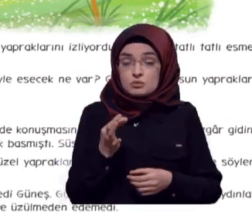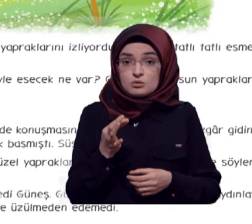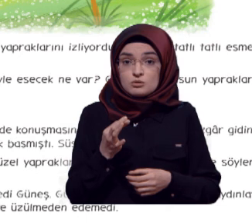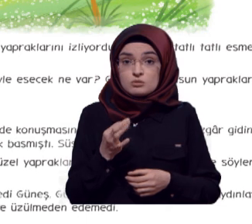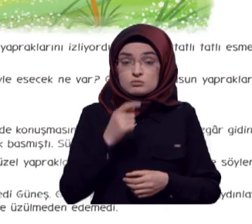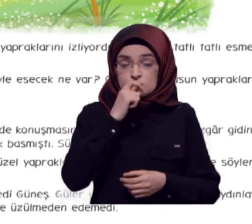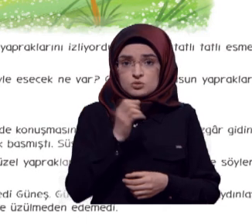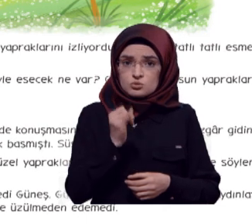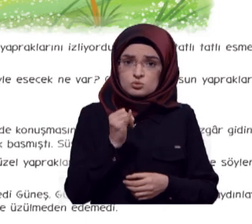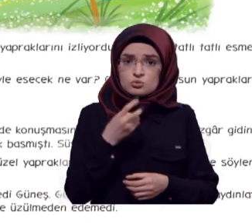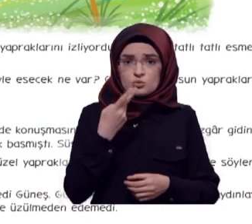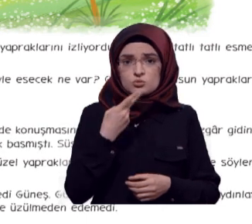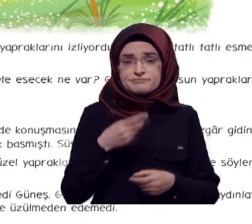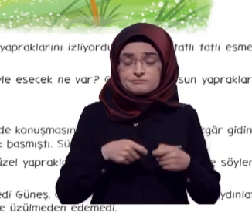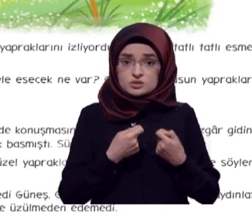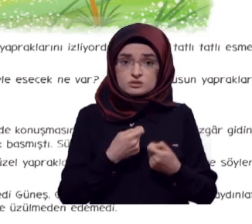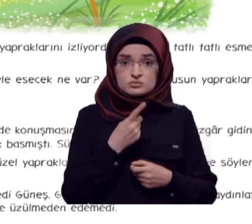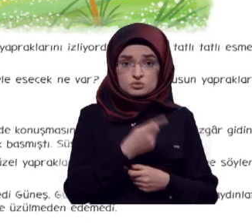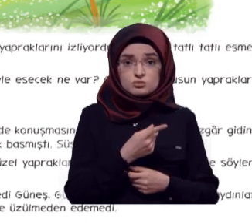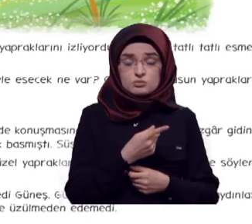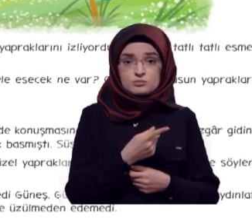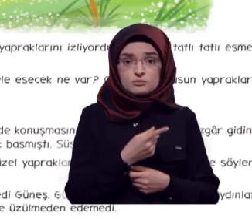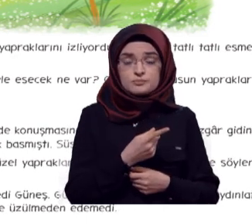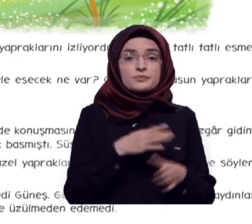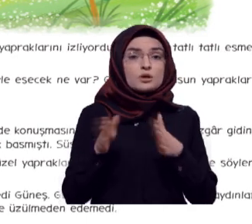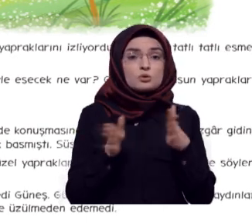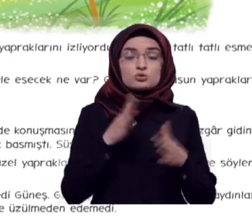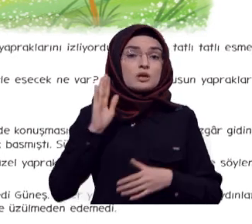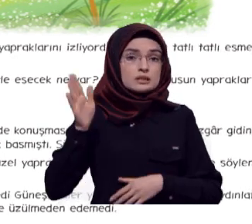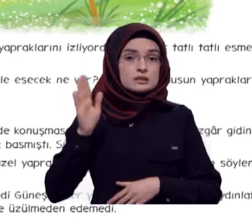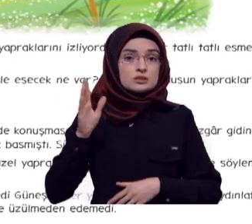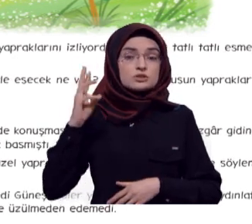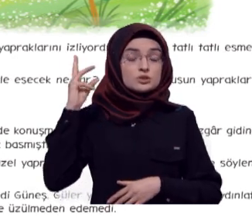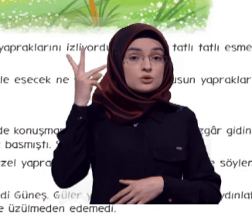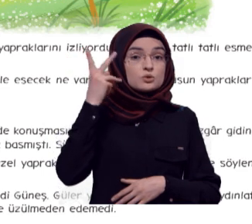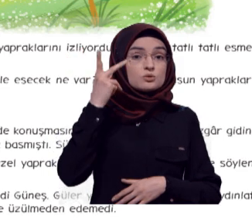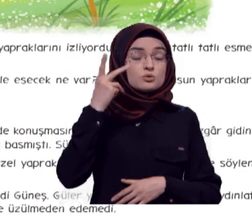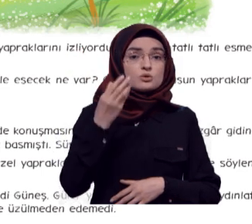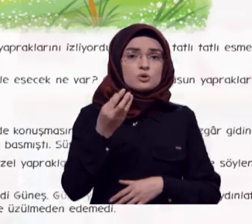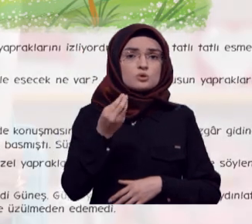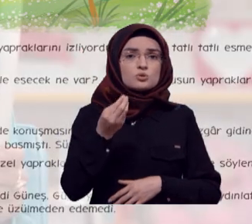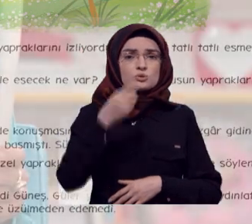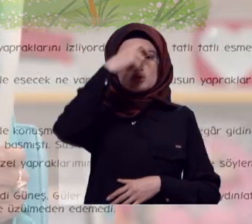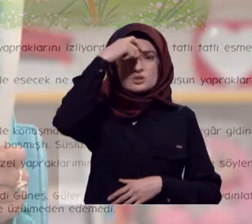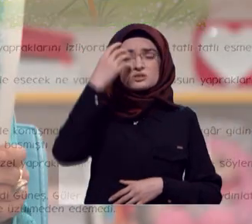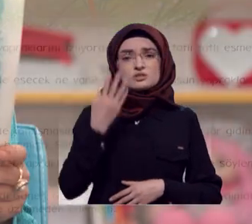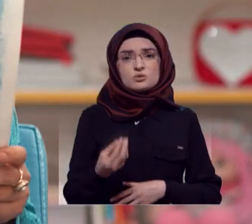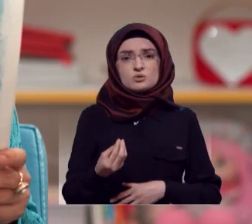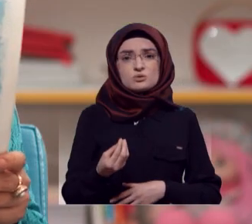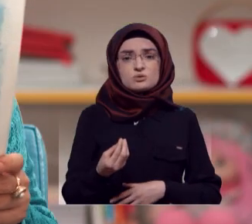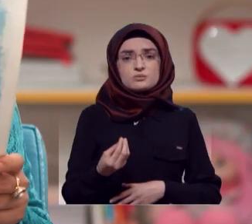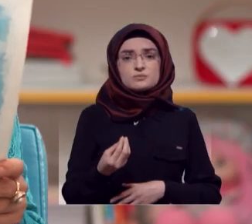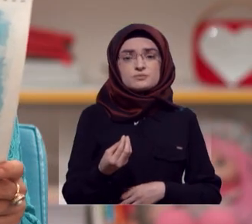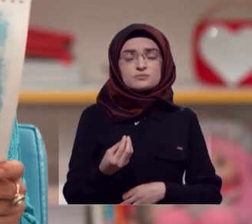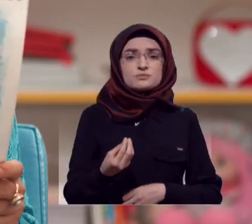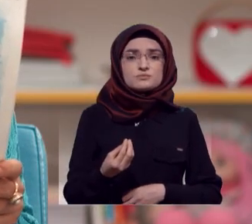şekilde konuşması kırmıştı doğrusu onu. Rüzgar gidince güneş iyice hissedilir oldu. Pek